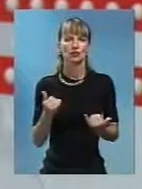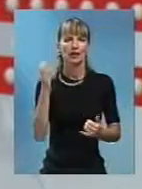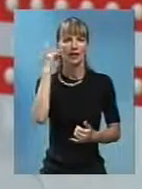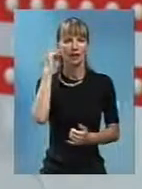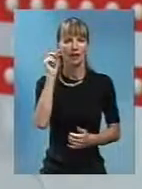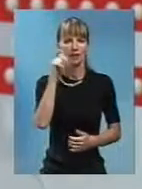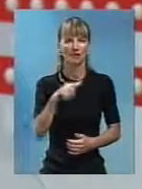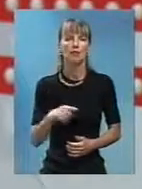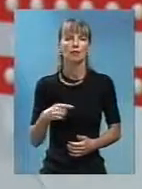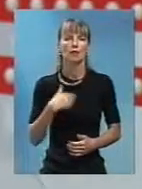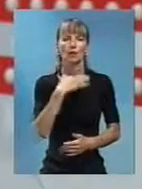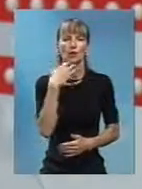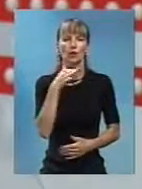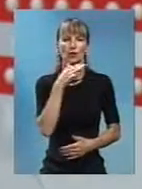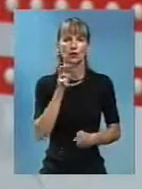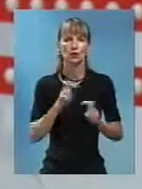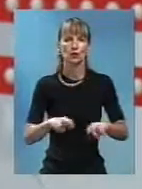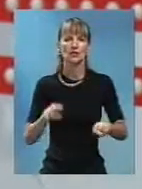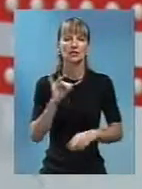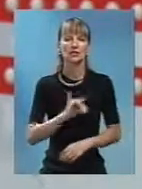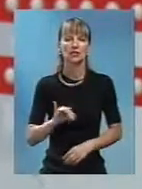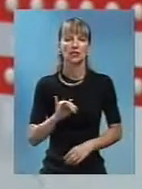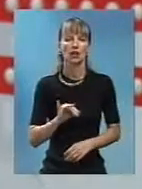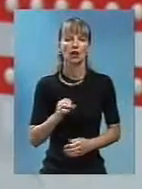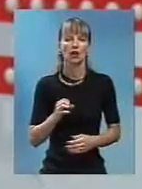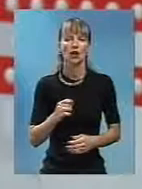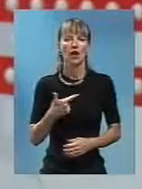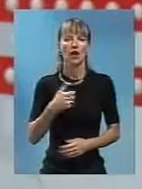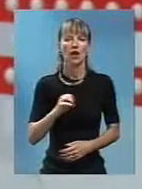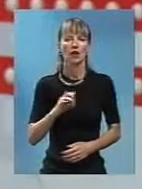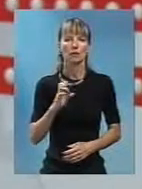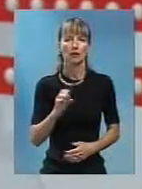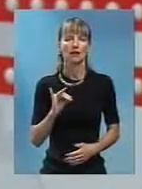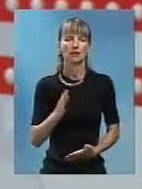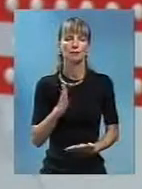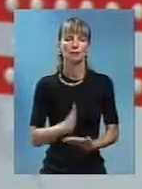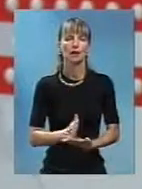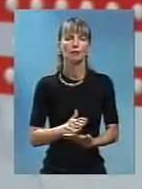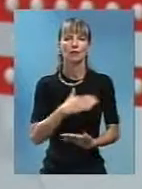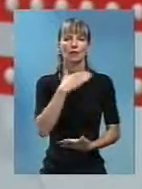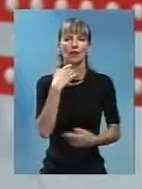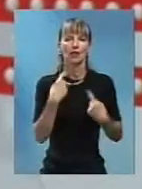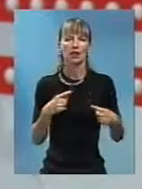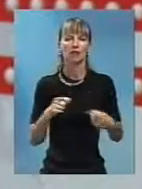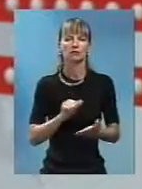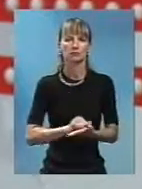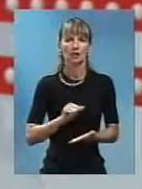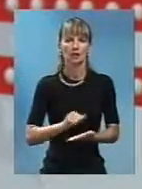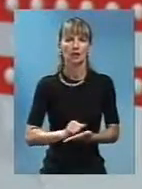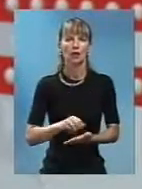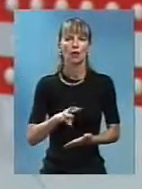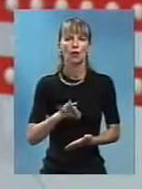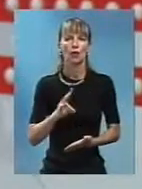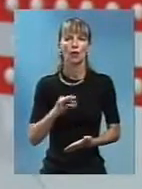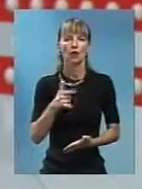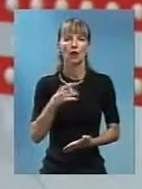киянина. Ми багато років досліджуємо історію герба і маємо багато статей, монографію чудову,